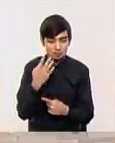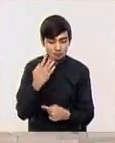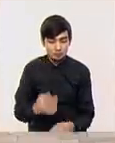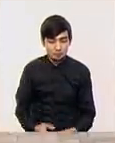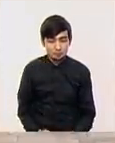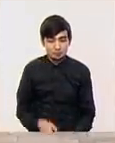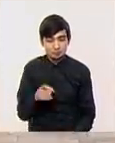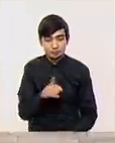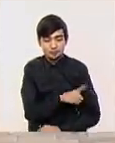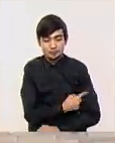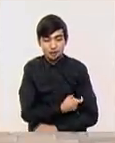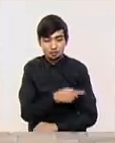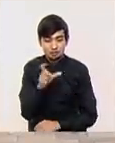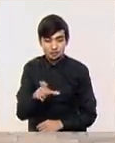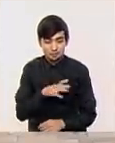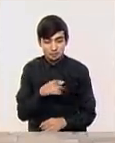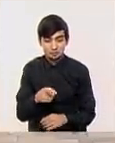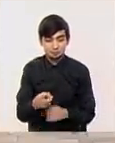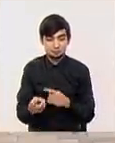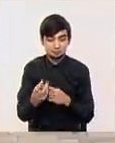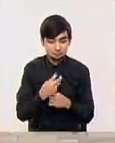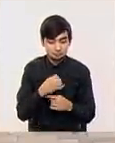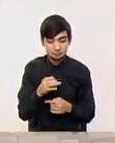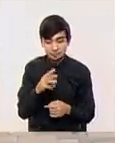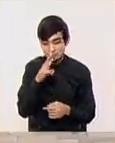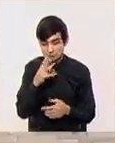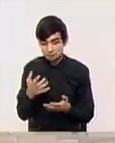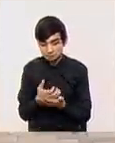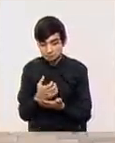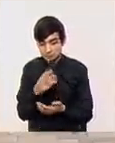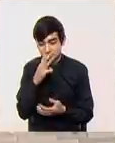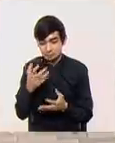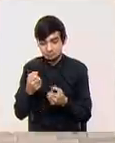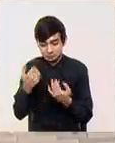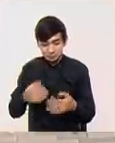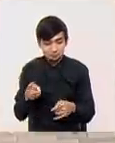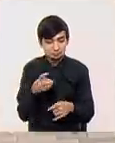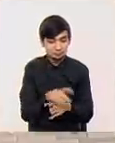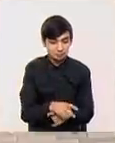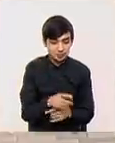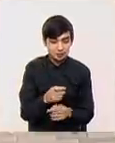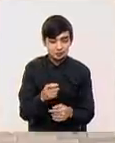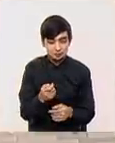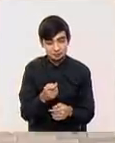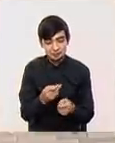болып жұмыс істеп бастаған. Сол бір күні жалақысын алып келді жаңағы жерге. Сөйтіп аз-аздан тікті де бір